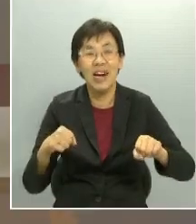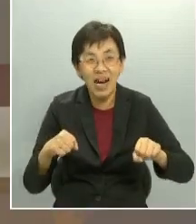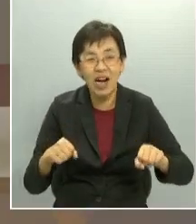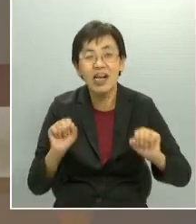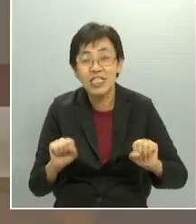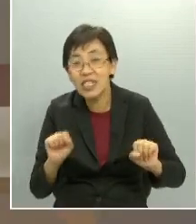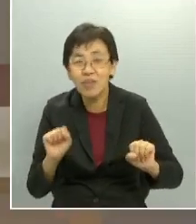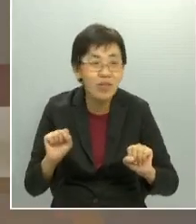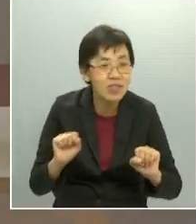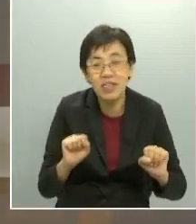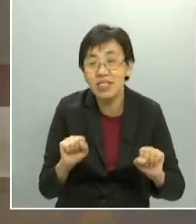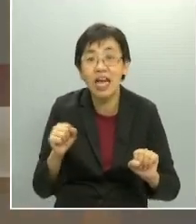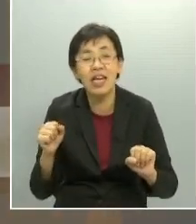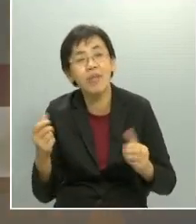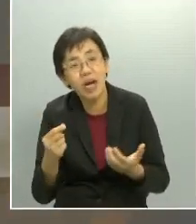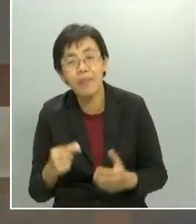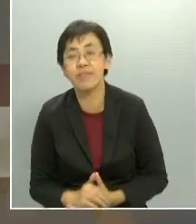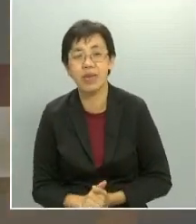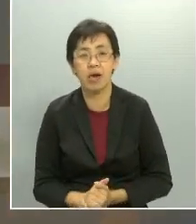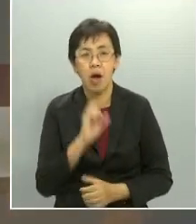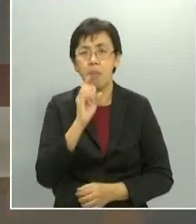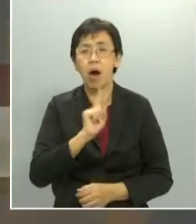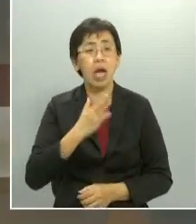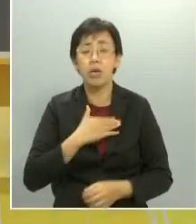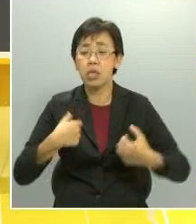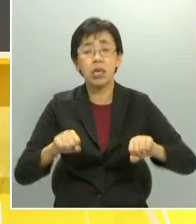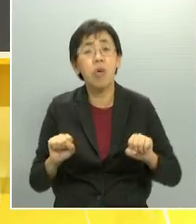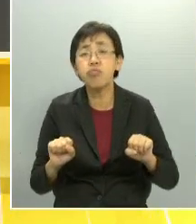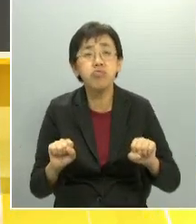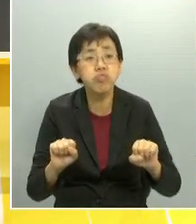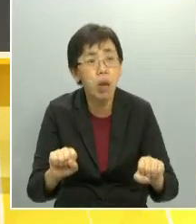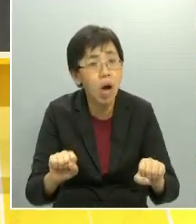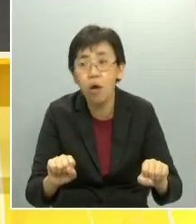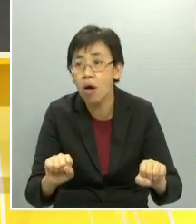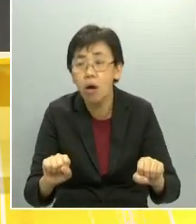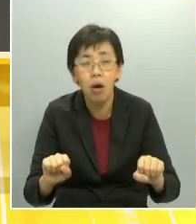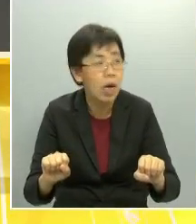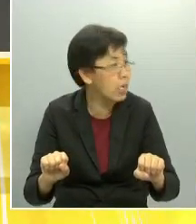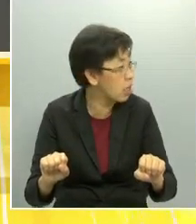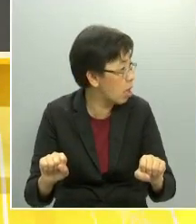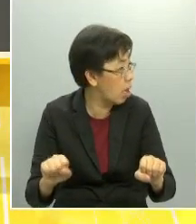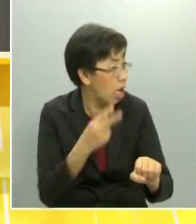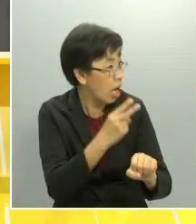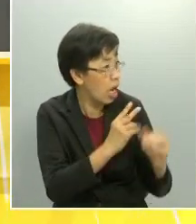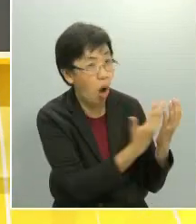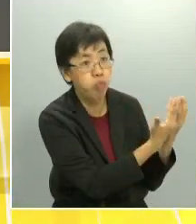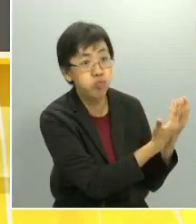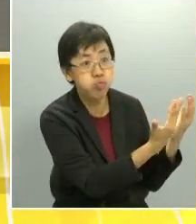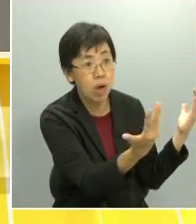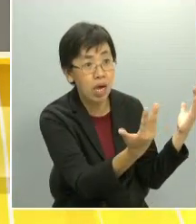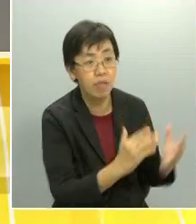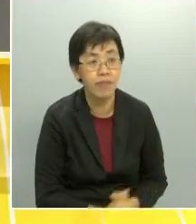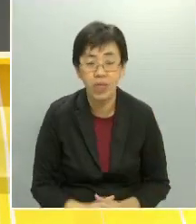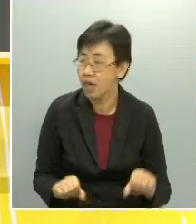การเป็นพลลูกหลวงคนร้ายในเบาะผมขี่รถมาถึงเฮ้ยหันไปทางซ้ายยืนเรียงหน้ากระดานข้างหนึ่ง